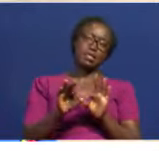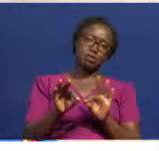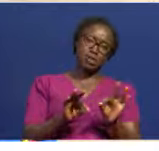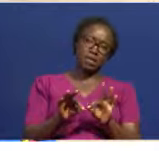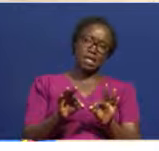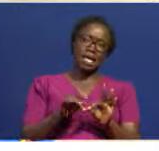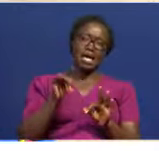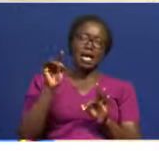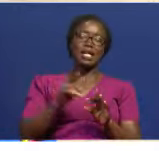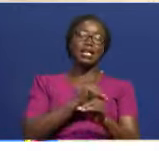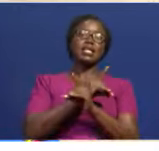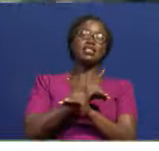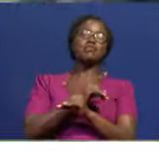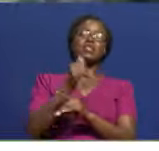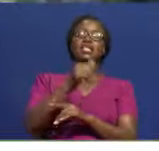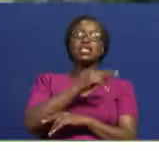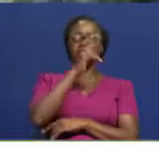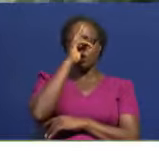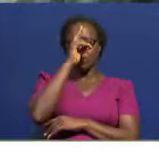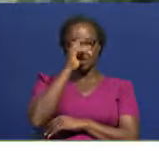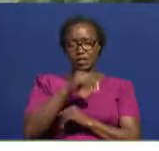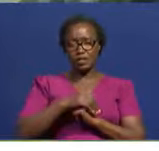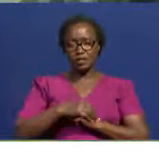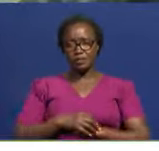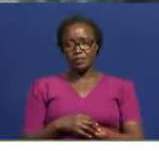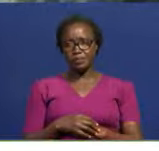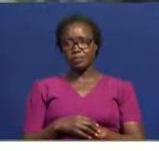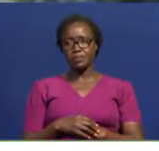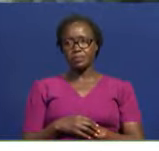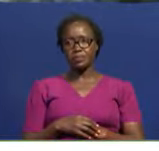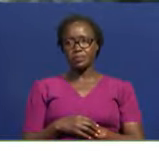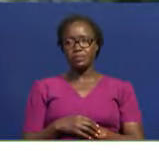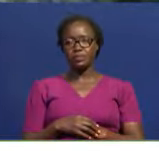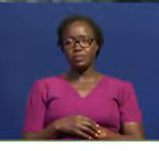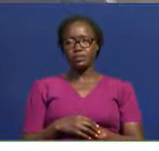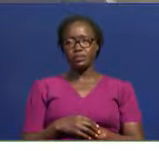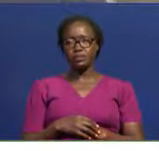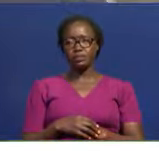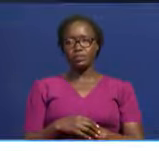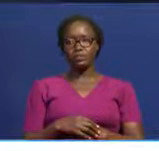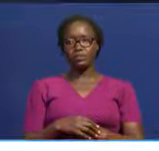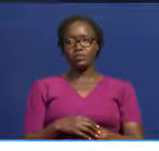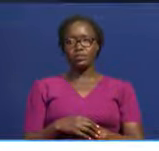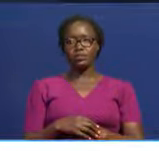Siwezi kutetea polisi yoyote. John Kahiro, Darubini.